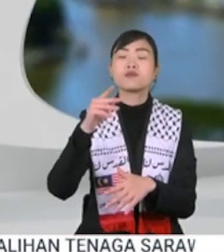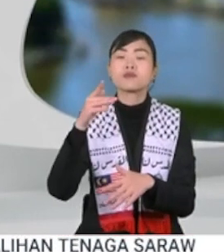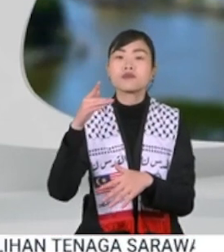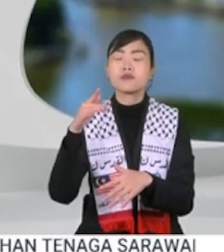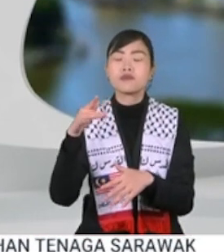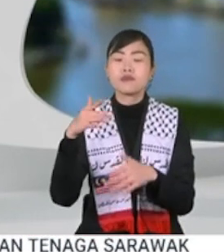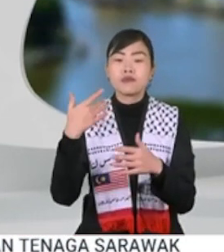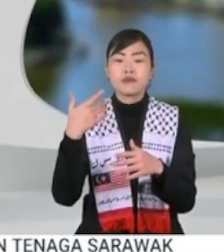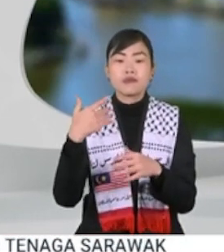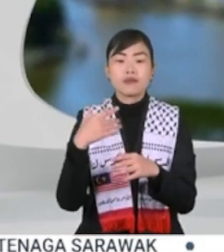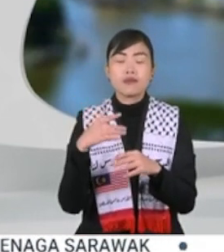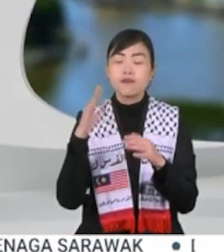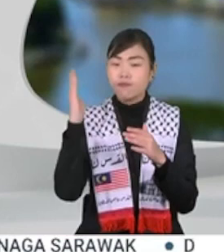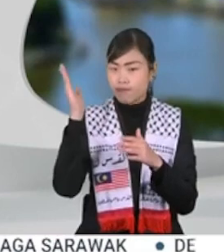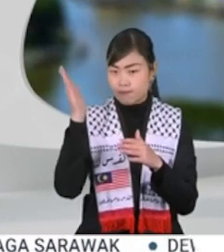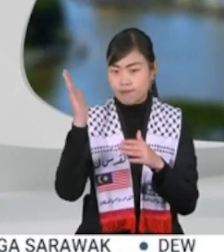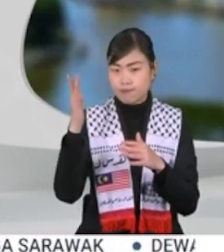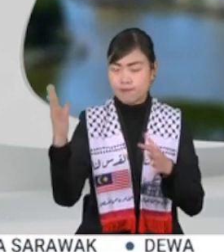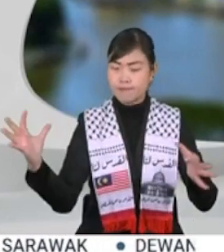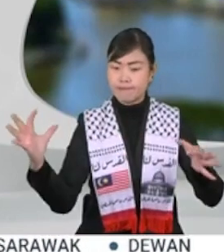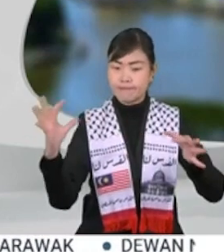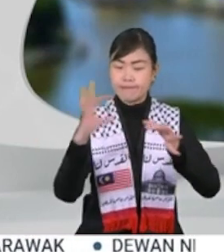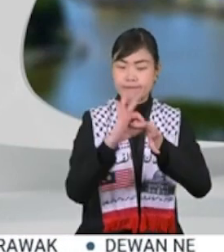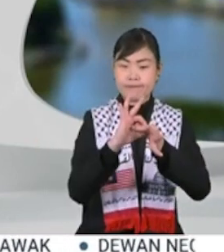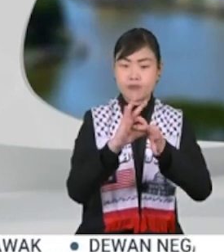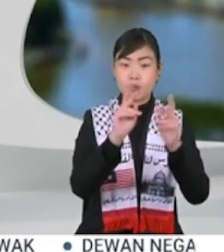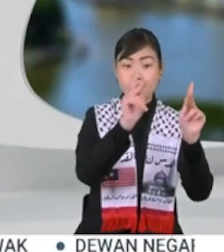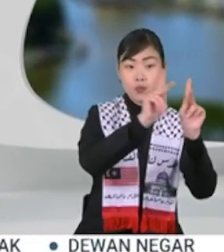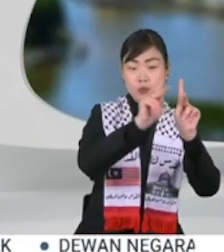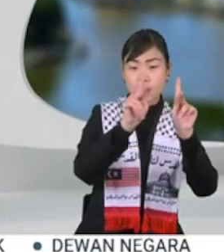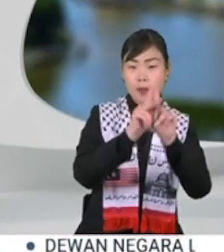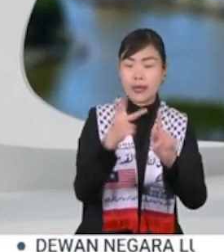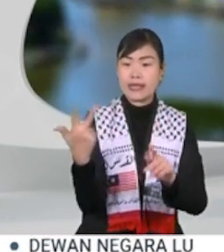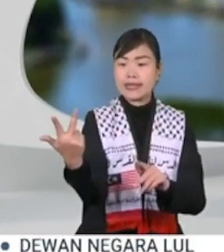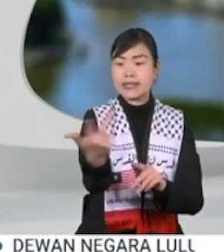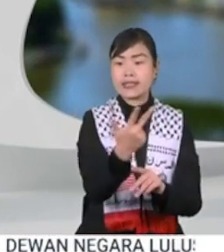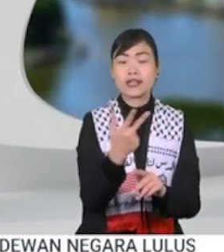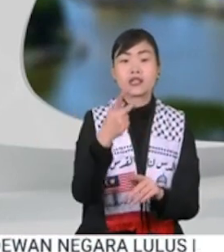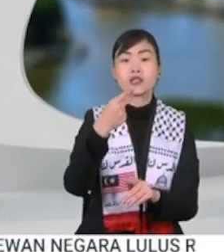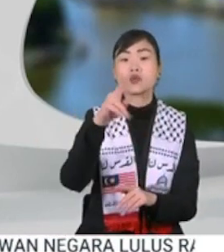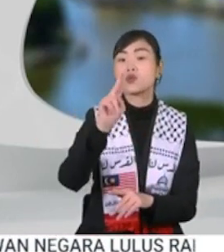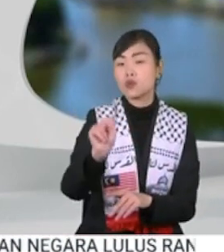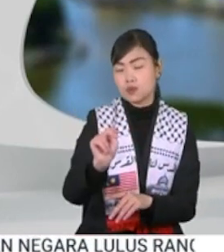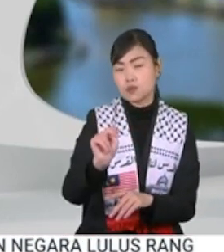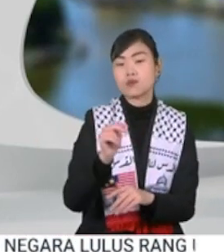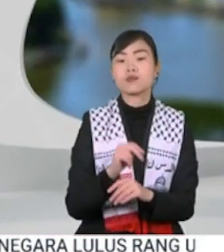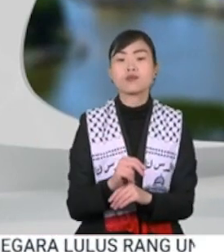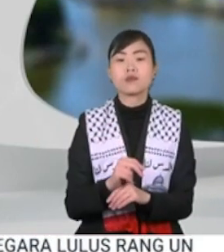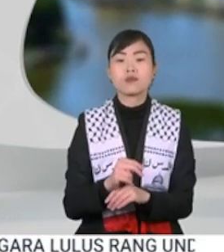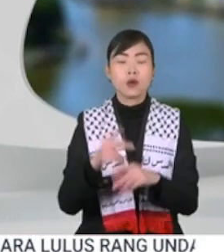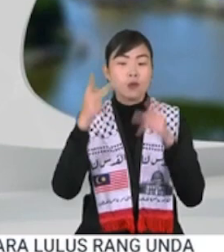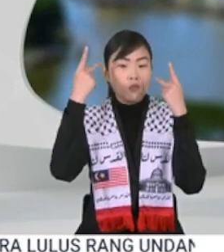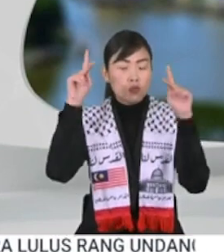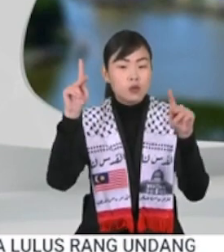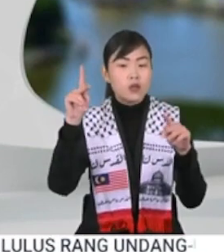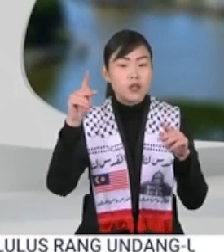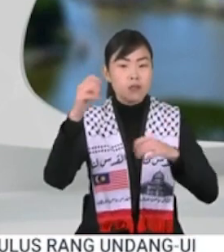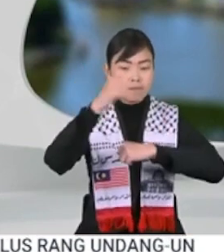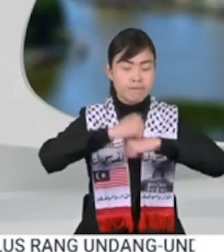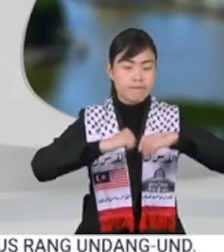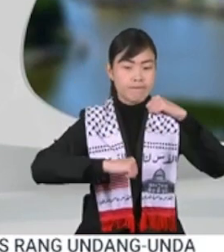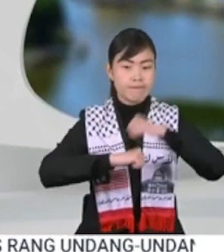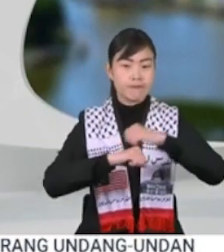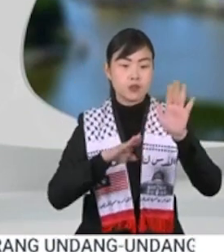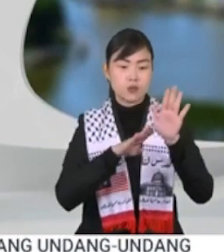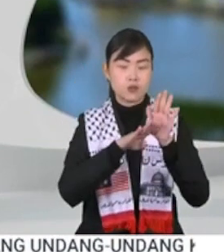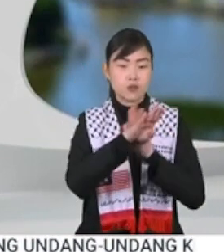Krian dan pakan akan menghubungkan kawasan pedalaman di ketiga-tiga Dun tersebut timbalan Premier merangkap menteri infrastruktur dan